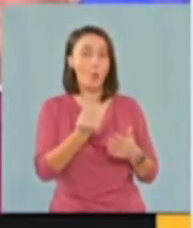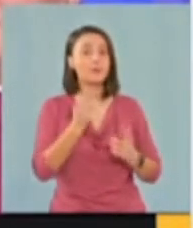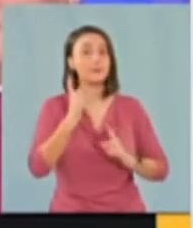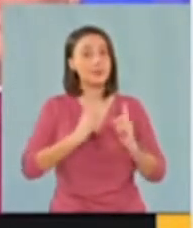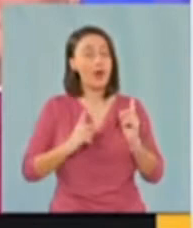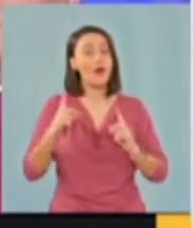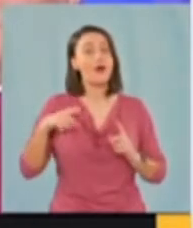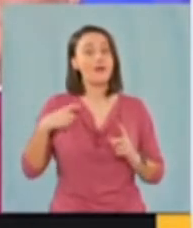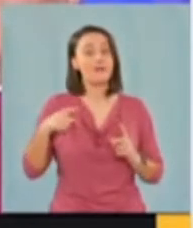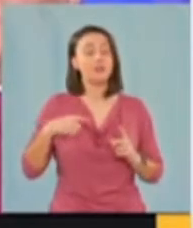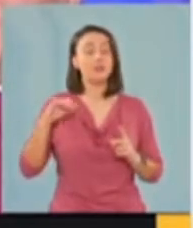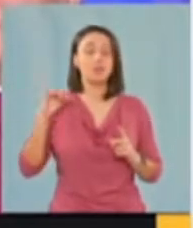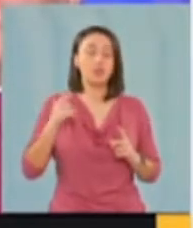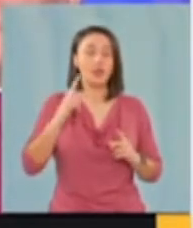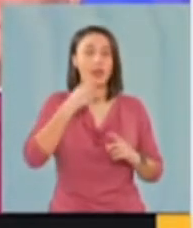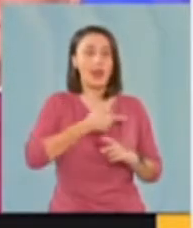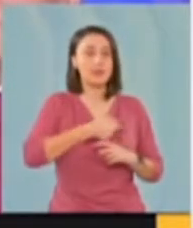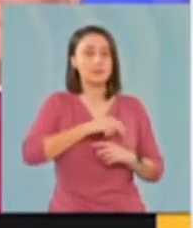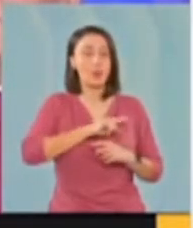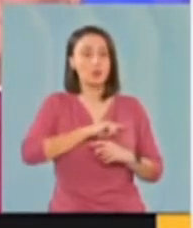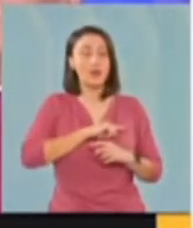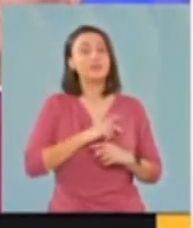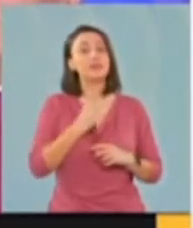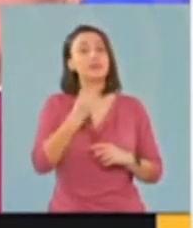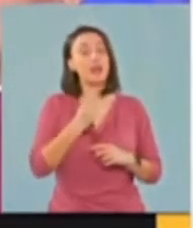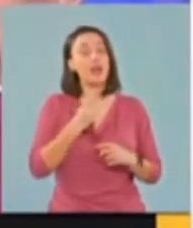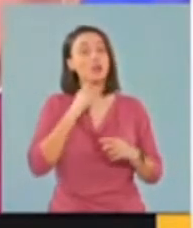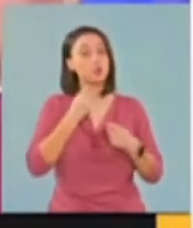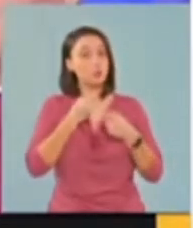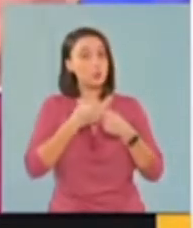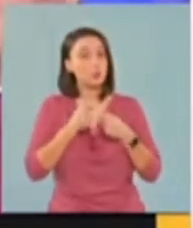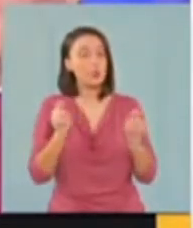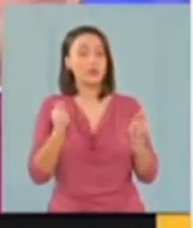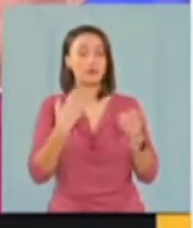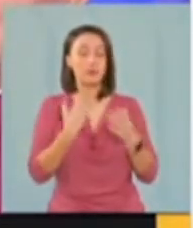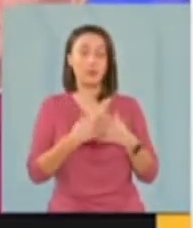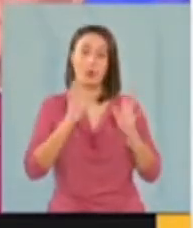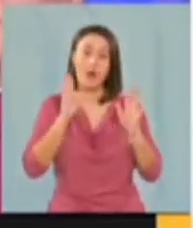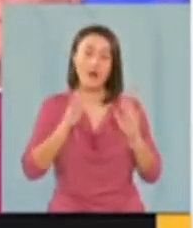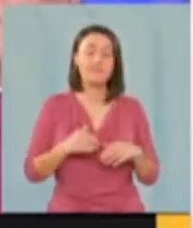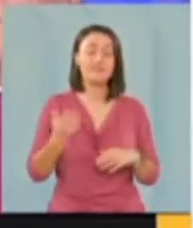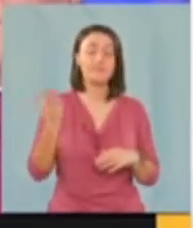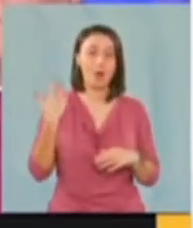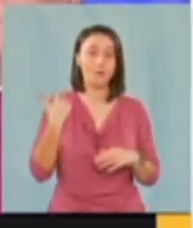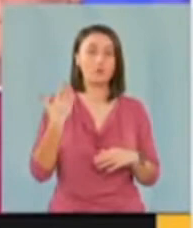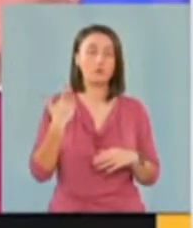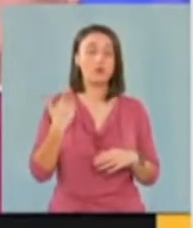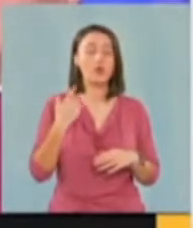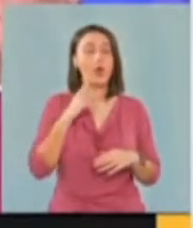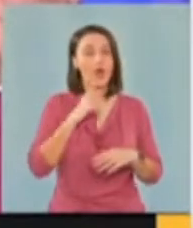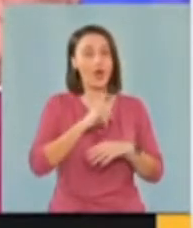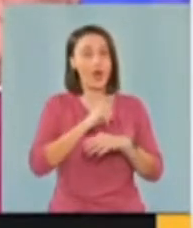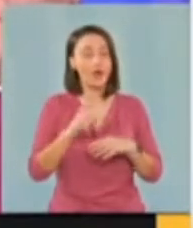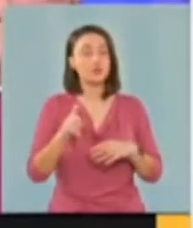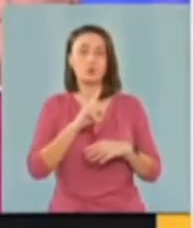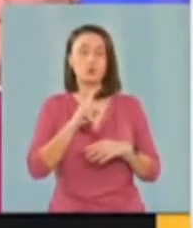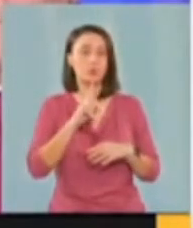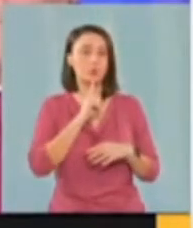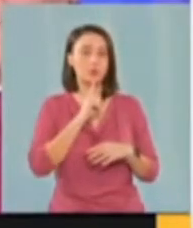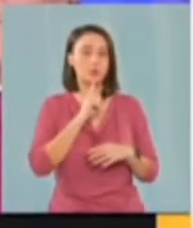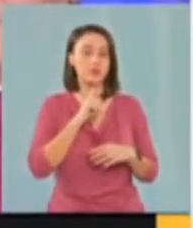Dacă ar fi existat și o responsabilitate din partea tuturor, pentru că am avut cazuri nu